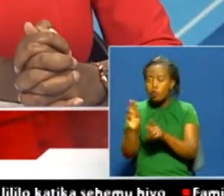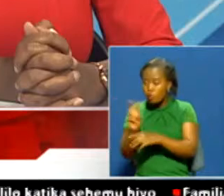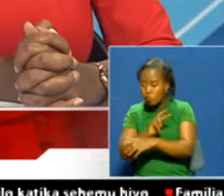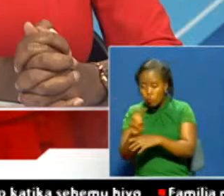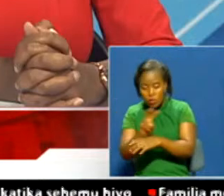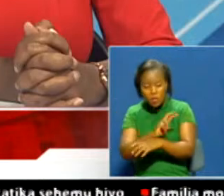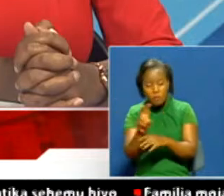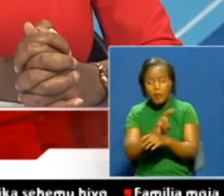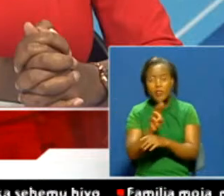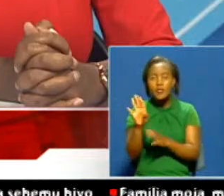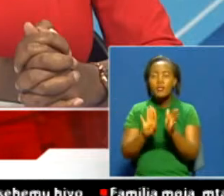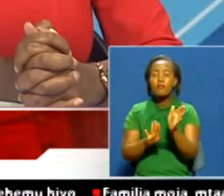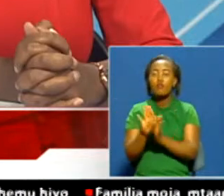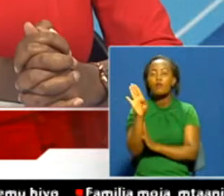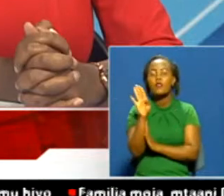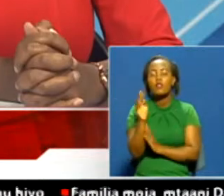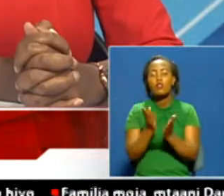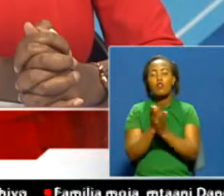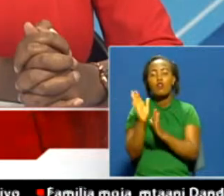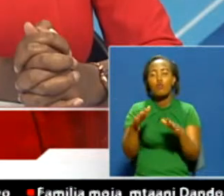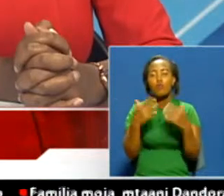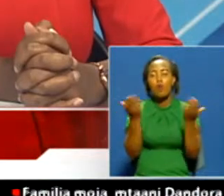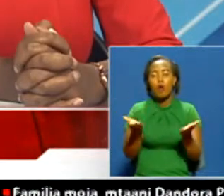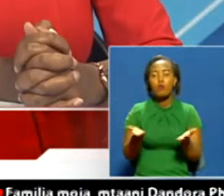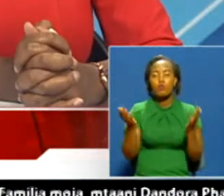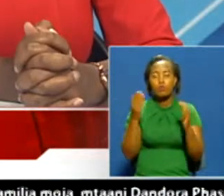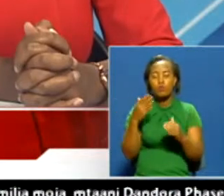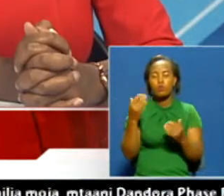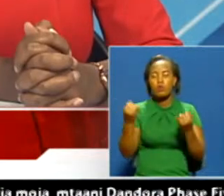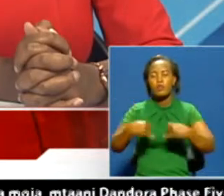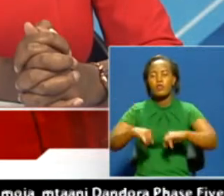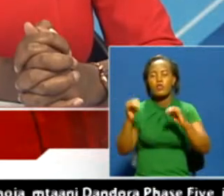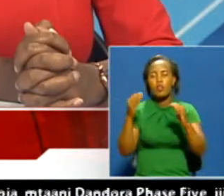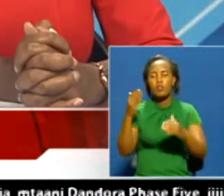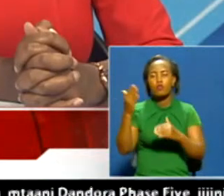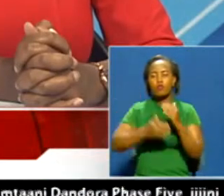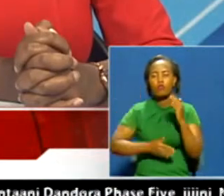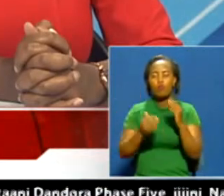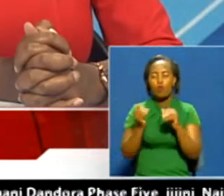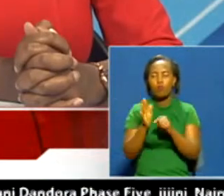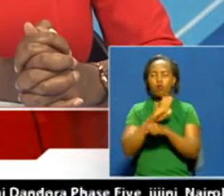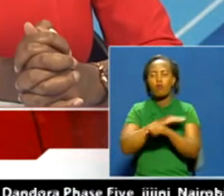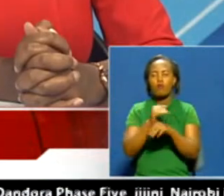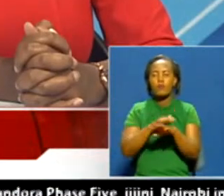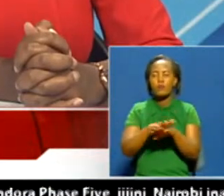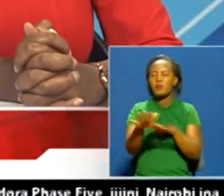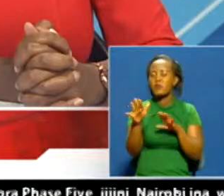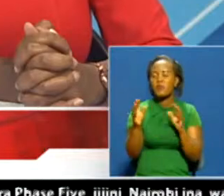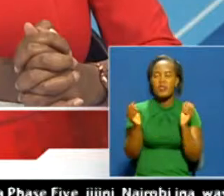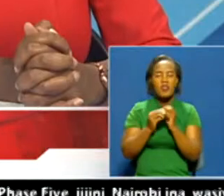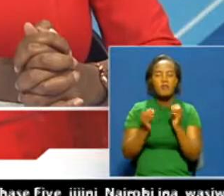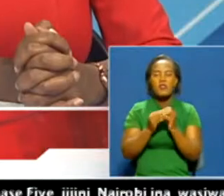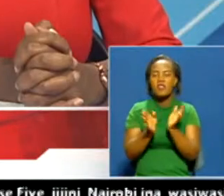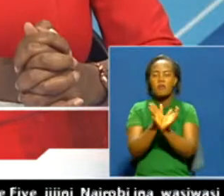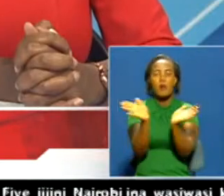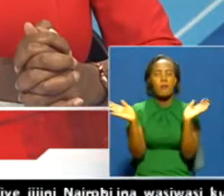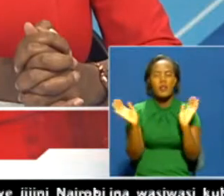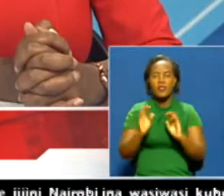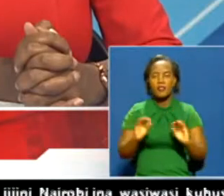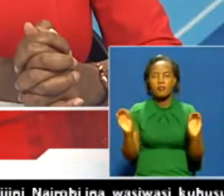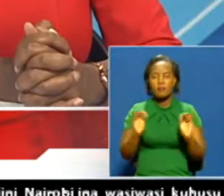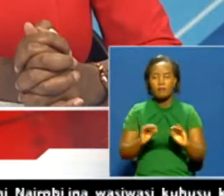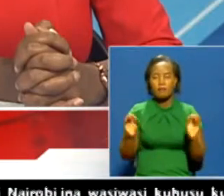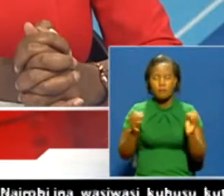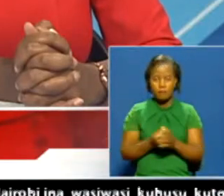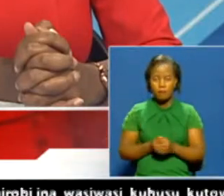kuambatana na kanuni za kukabiliana na maambukizi ya ugonjwa wa COVID-19 ambazo haziruhusu mikutano ya hadhara. Kulingana na taarifa kutoka